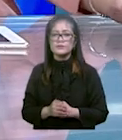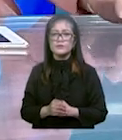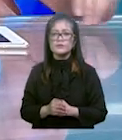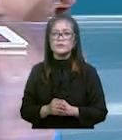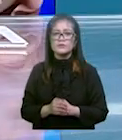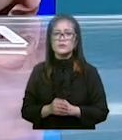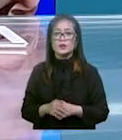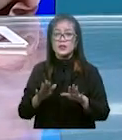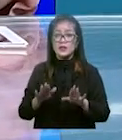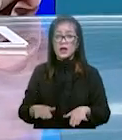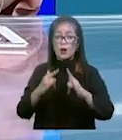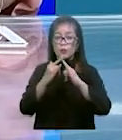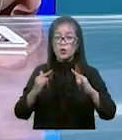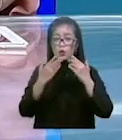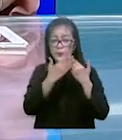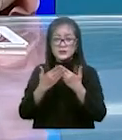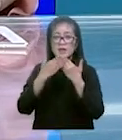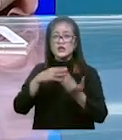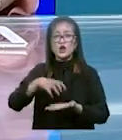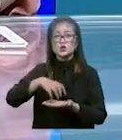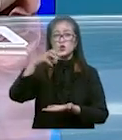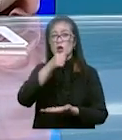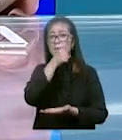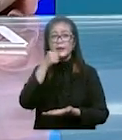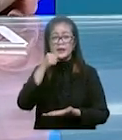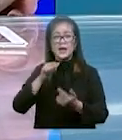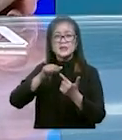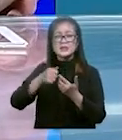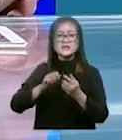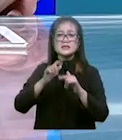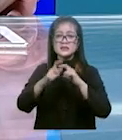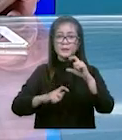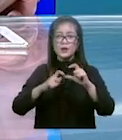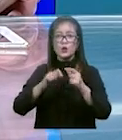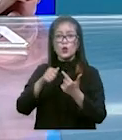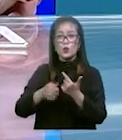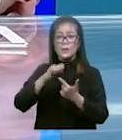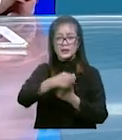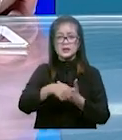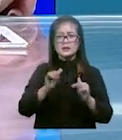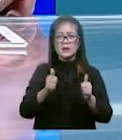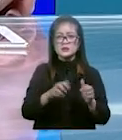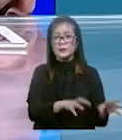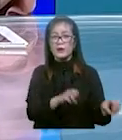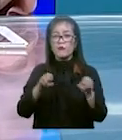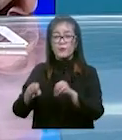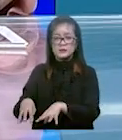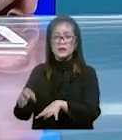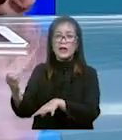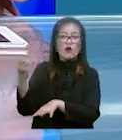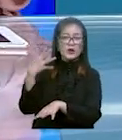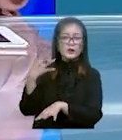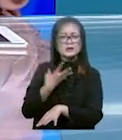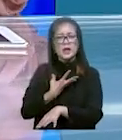pemirsa penghuni pondok pesantren di zona merah Gunung Semeru Lumajang Jawa Timur sempat menolak dievakuasi namun setelah dikonfirmasi pengelola